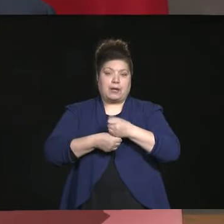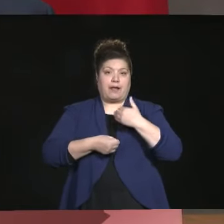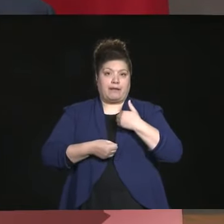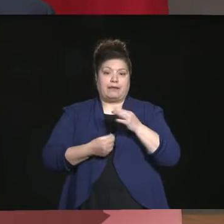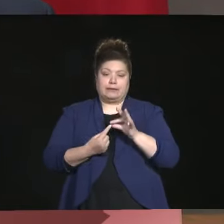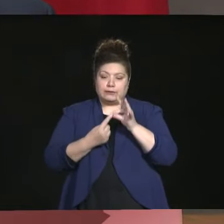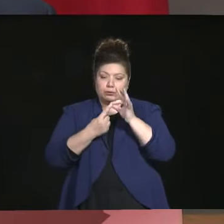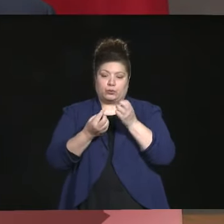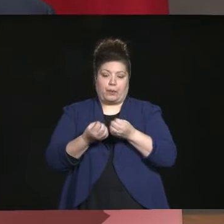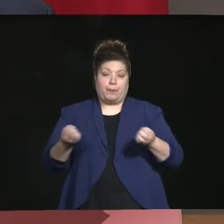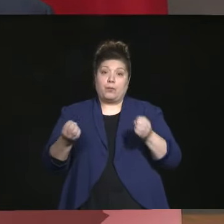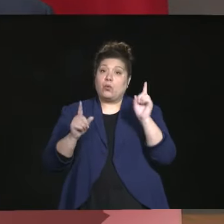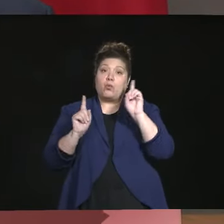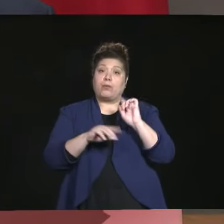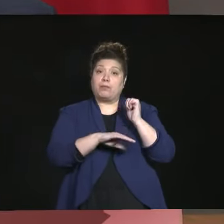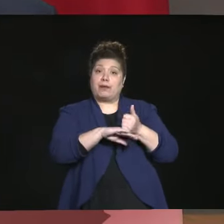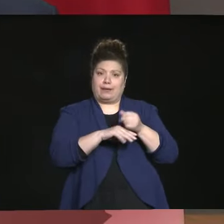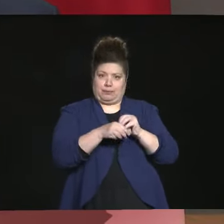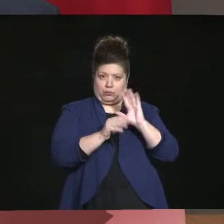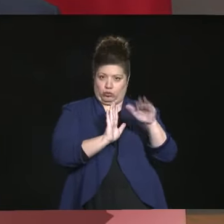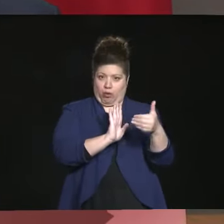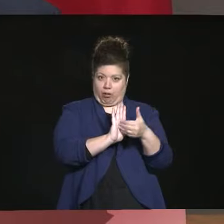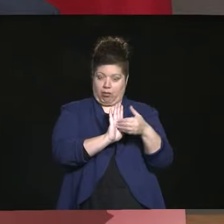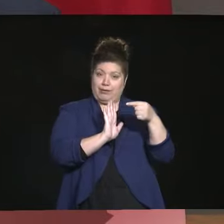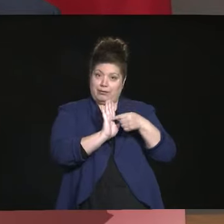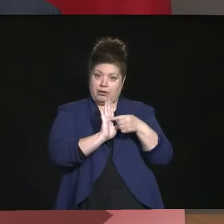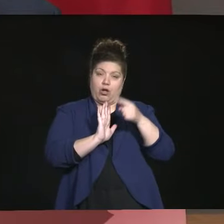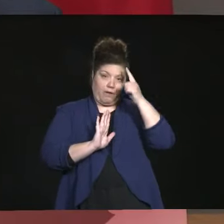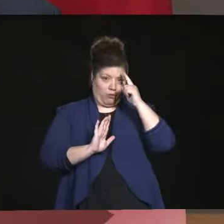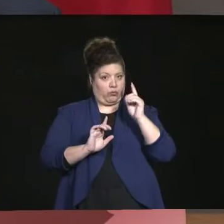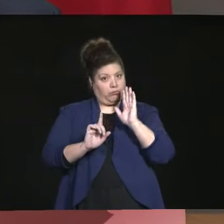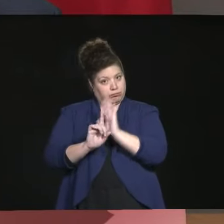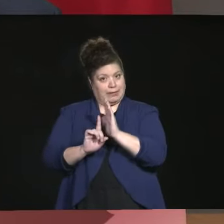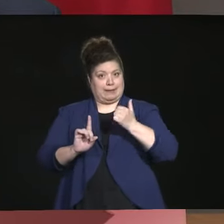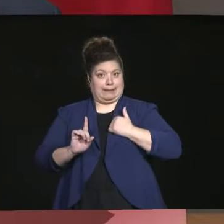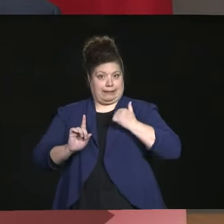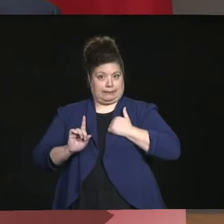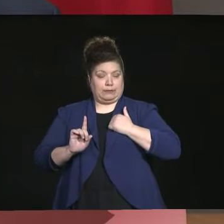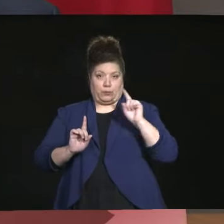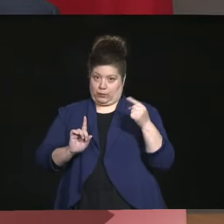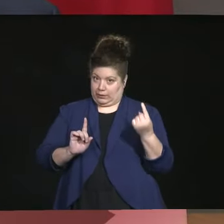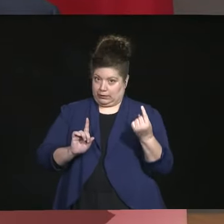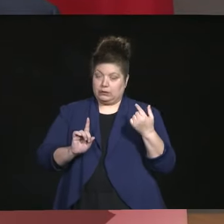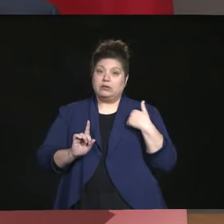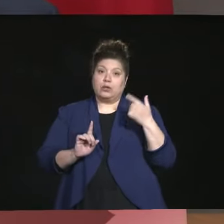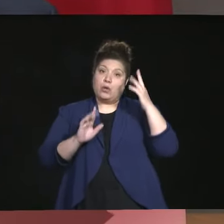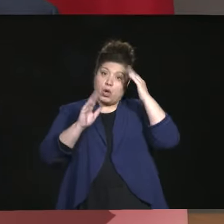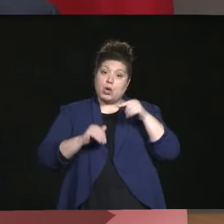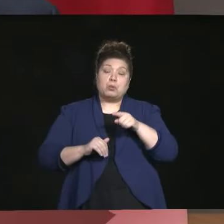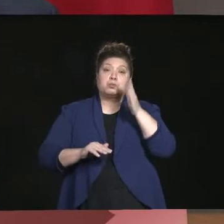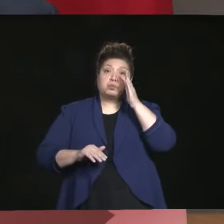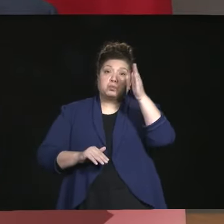autres juridictions, mais pour le moment, c'est une priorité pour les Canadiens ici.